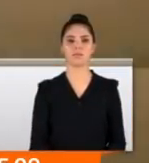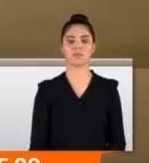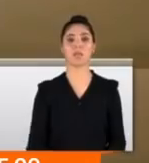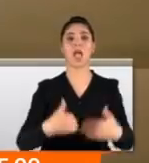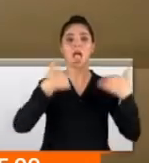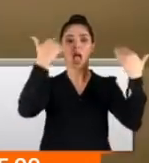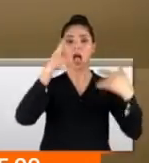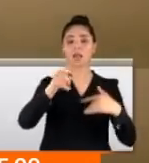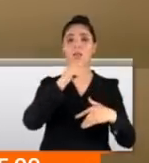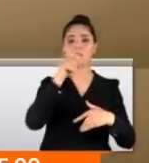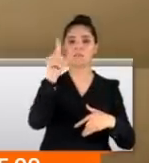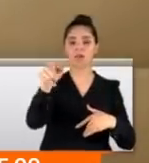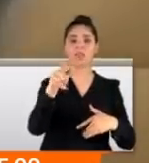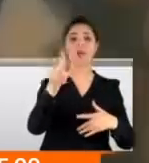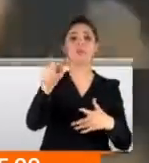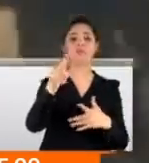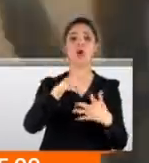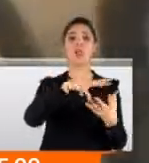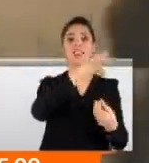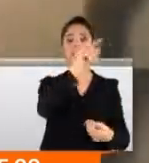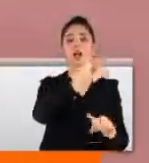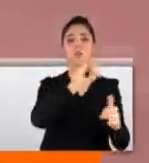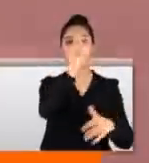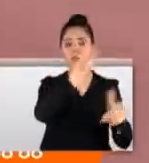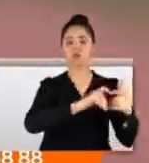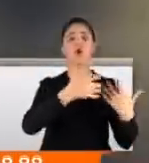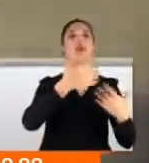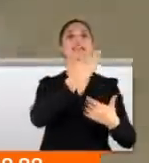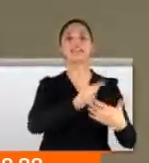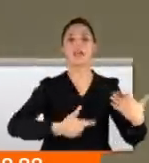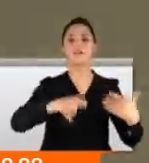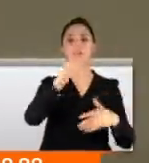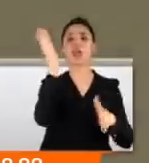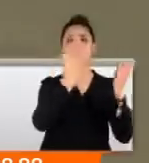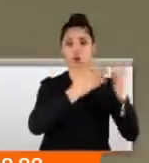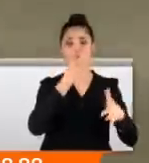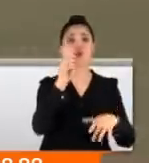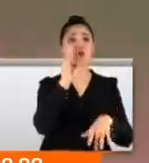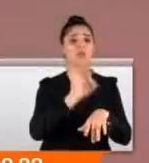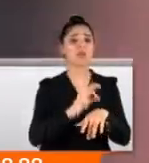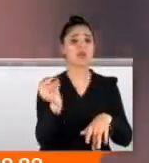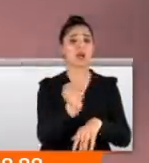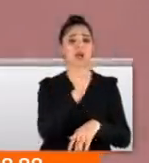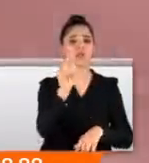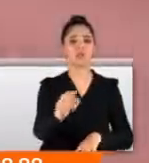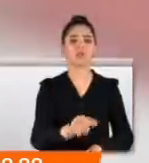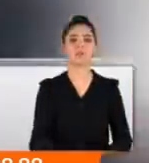Hakem Şavkat Nasibullayev ev sahibi takım oyuncuları ve taraftarları tarafından linç edilmekten son anda